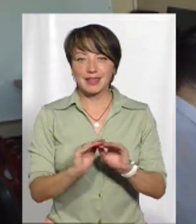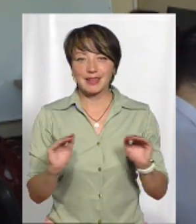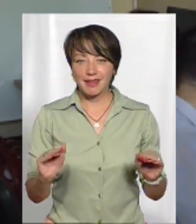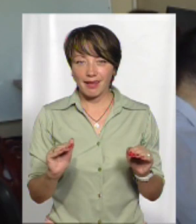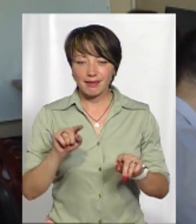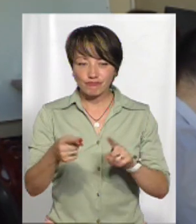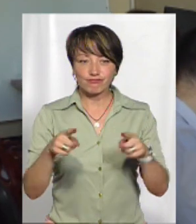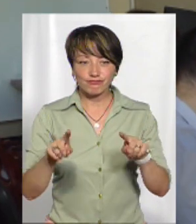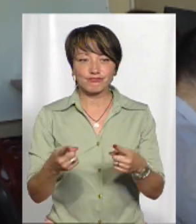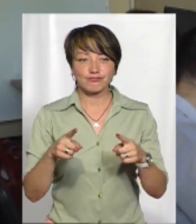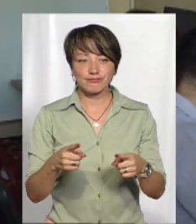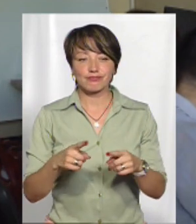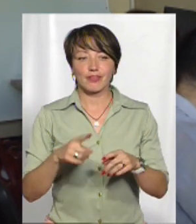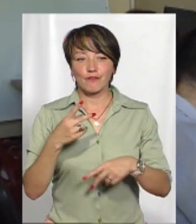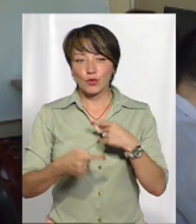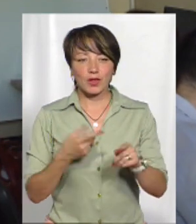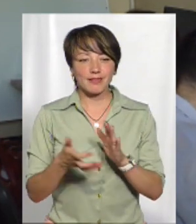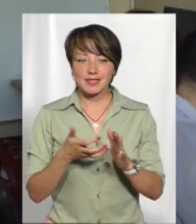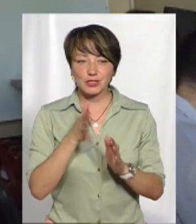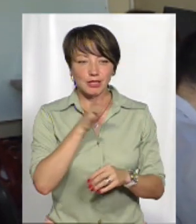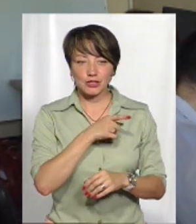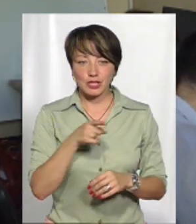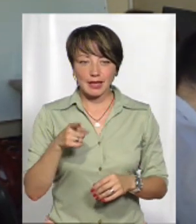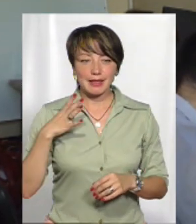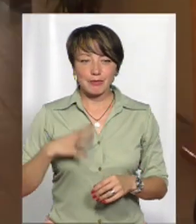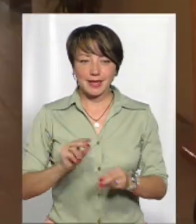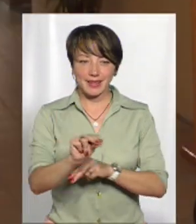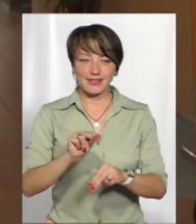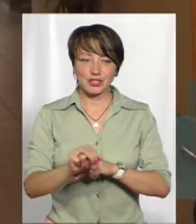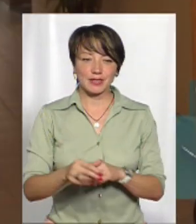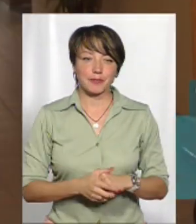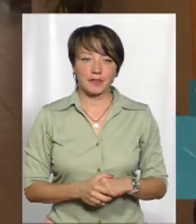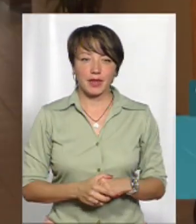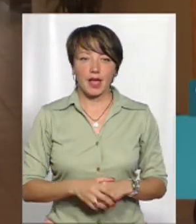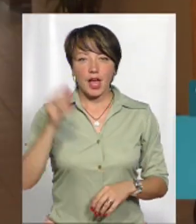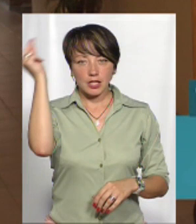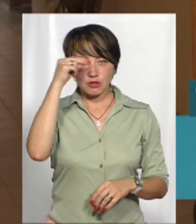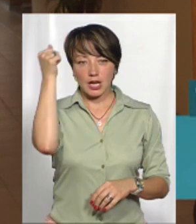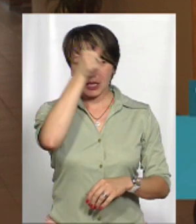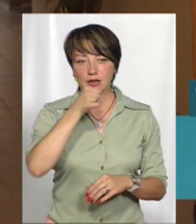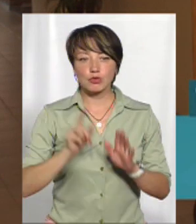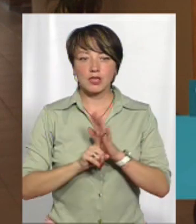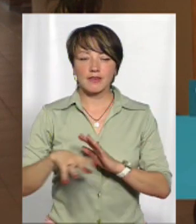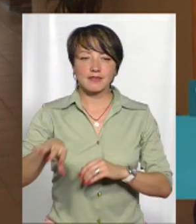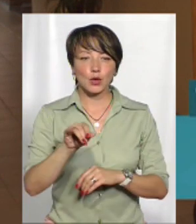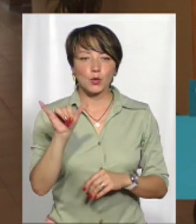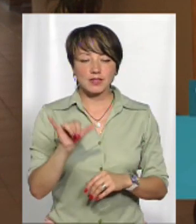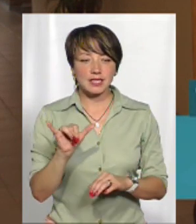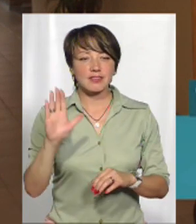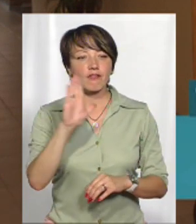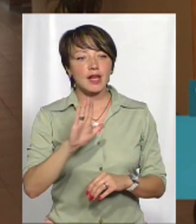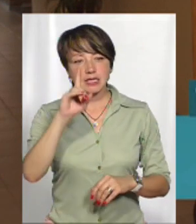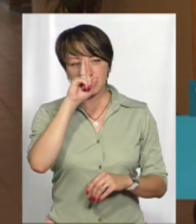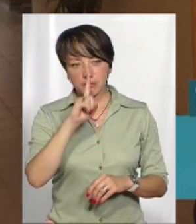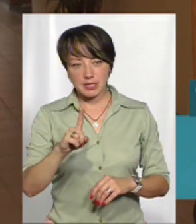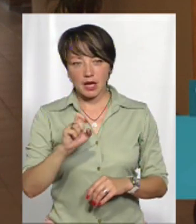яким, як правило, не вистачає часу або терпіння їх навчити. Навчальний рік починається, як і у всіх університетах, з вересня